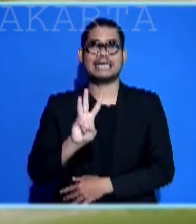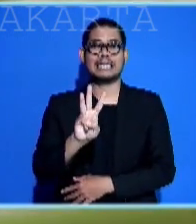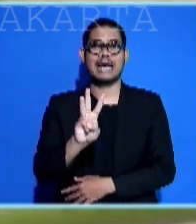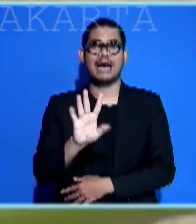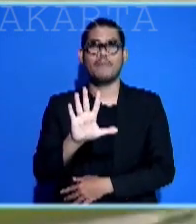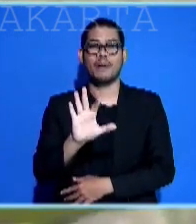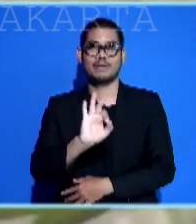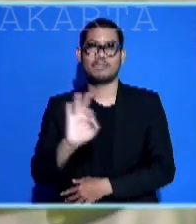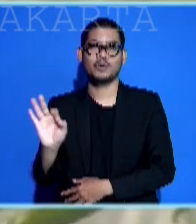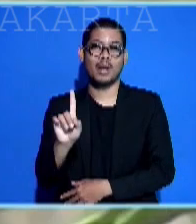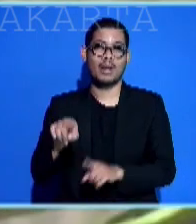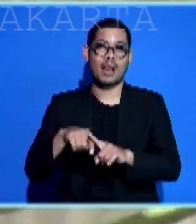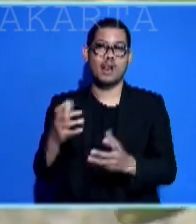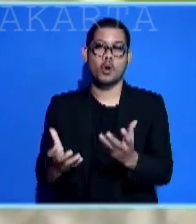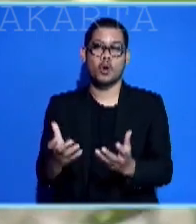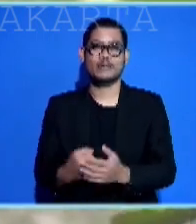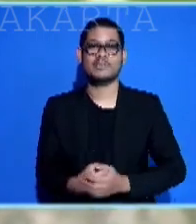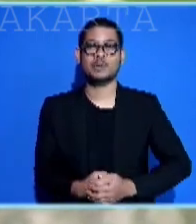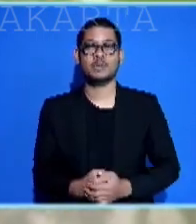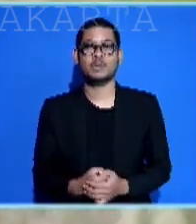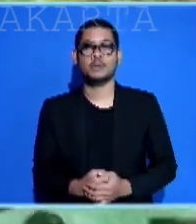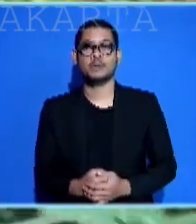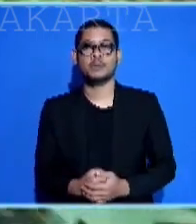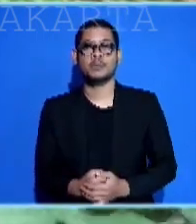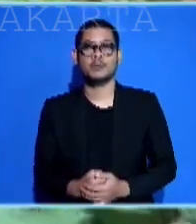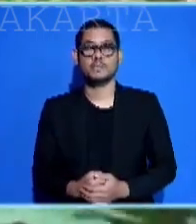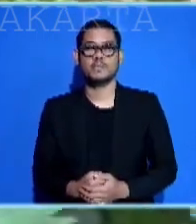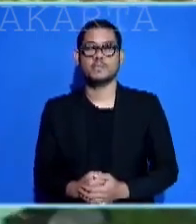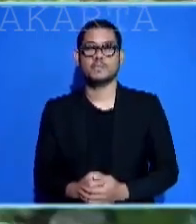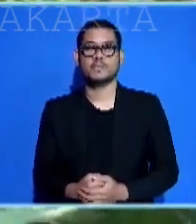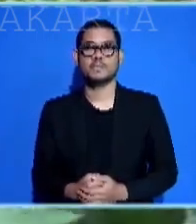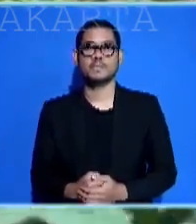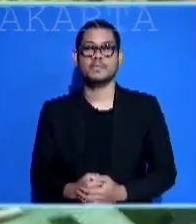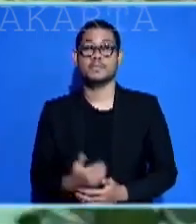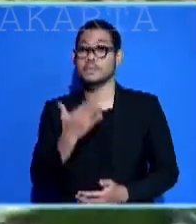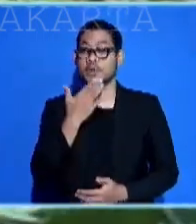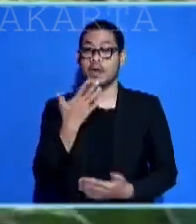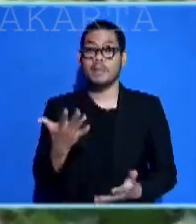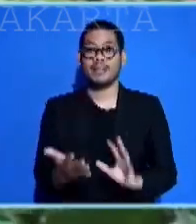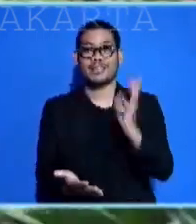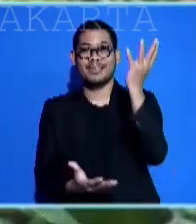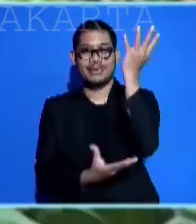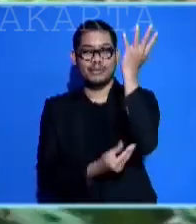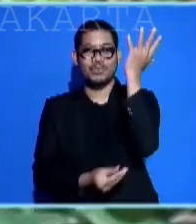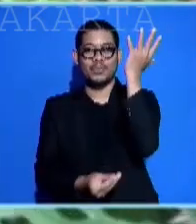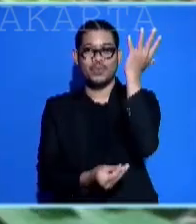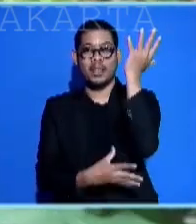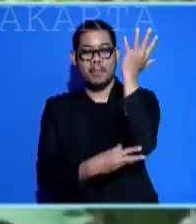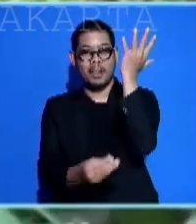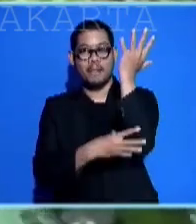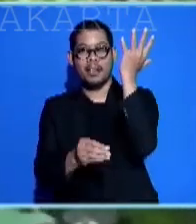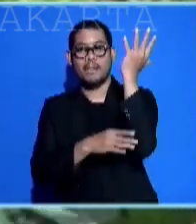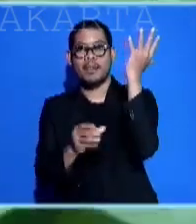R supados tuwuhipun Sae kadang Tani Kani greteh medol suket utawi gulma ingkang tuwuh ing sakupenging taneman